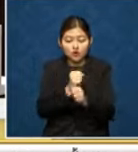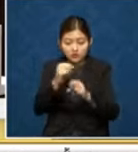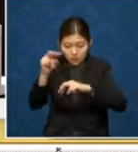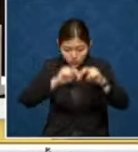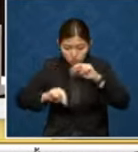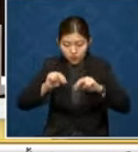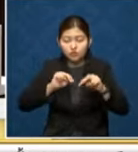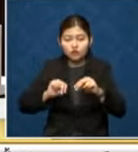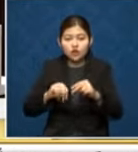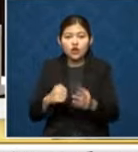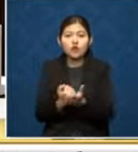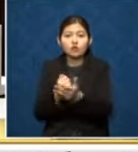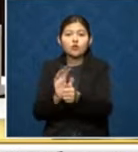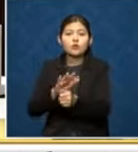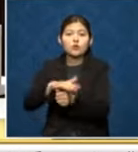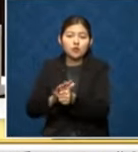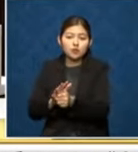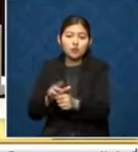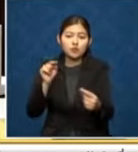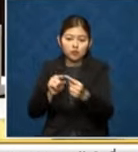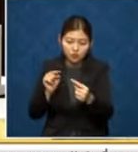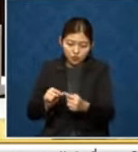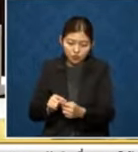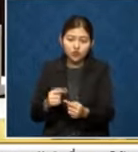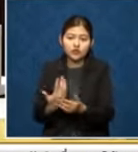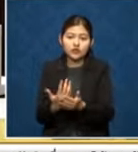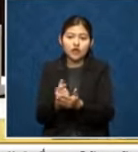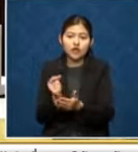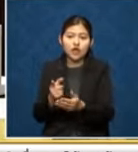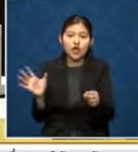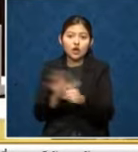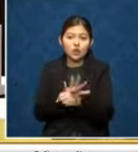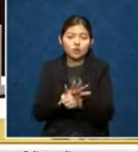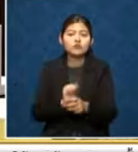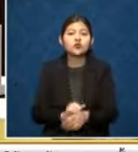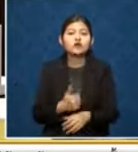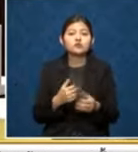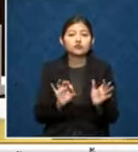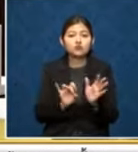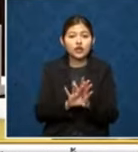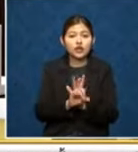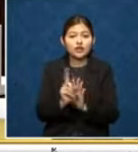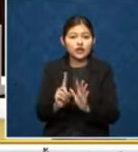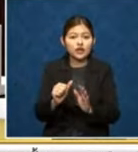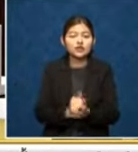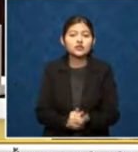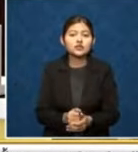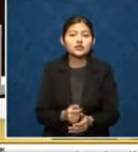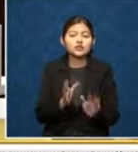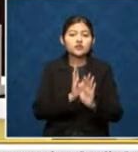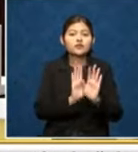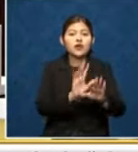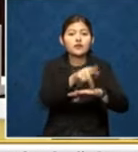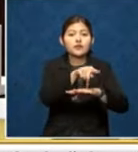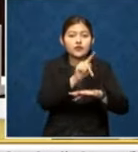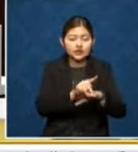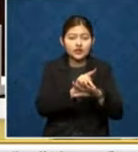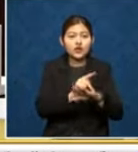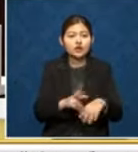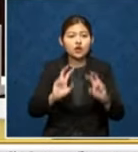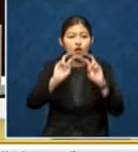มให้เหมาะสมและก็สอดคล้องกับความเป็นจริงและสุดท้ายนะคะดิฉันขอให้ท่านประธานช่วยเร่งรัดติดตามข้อหารือต่างๆ